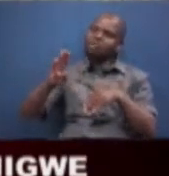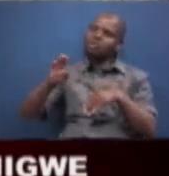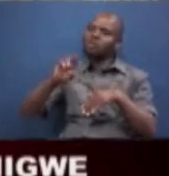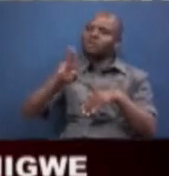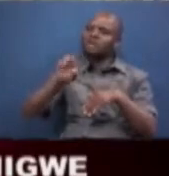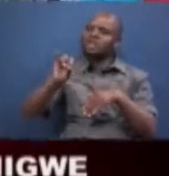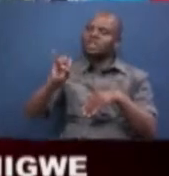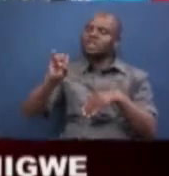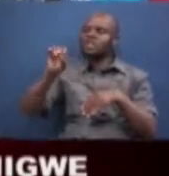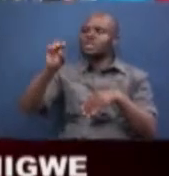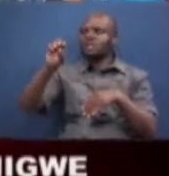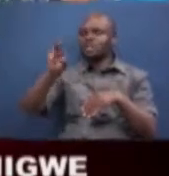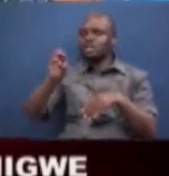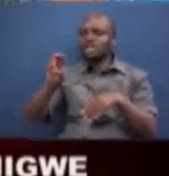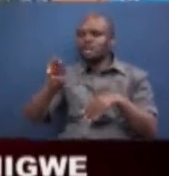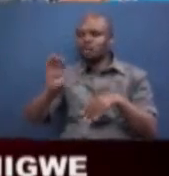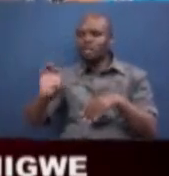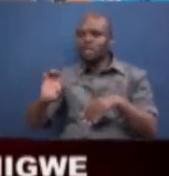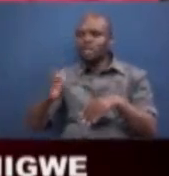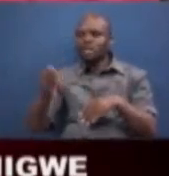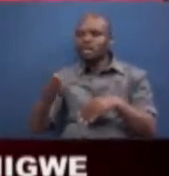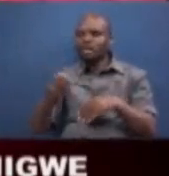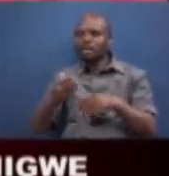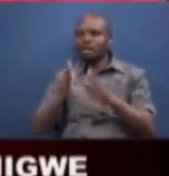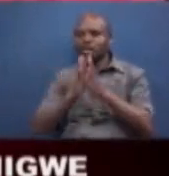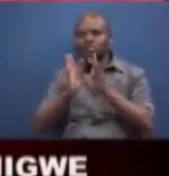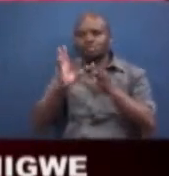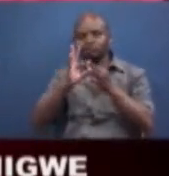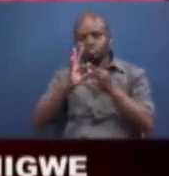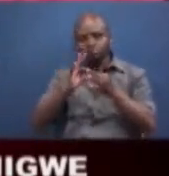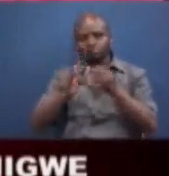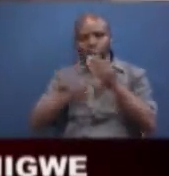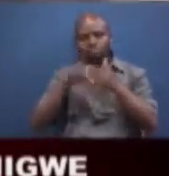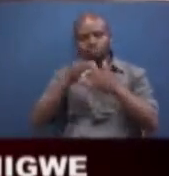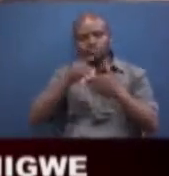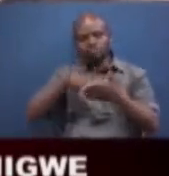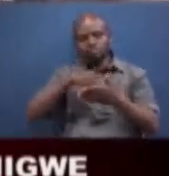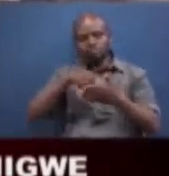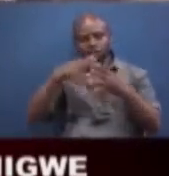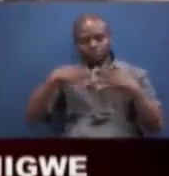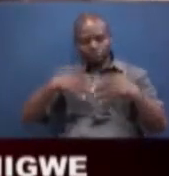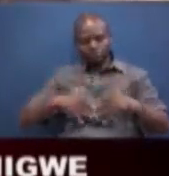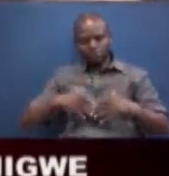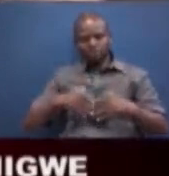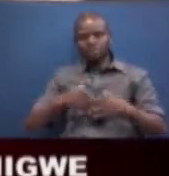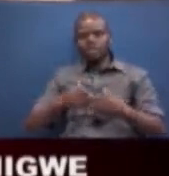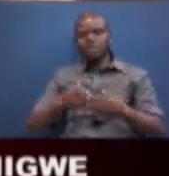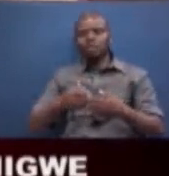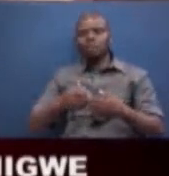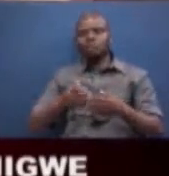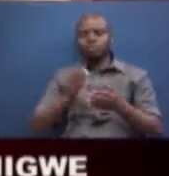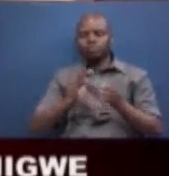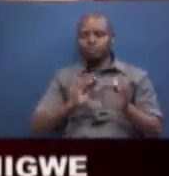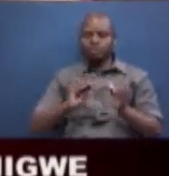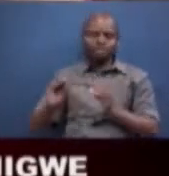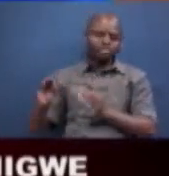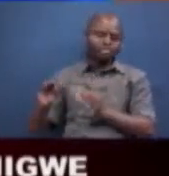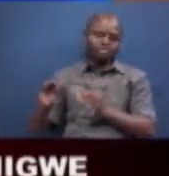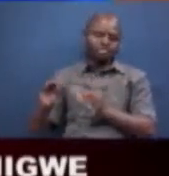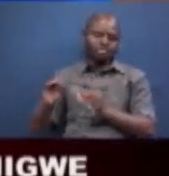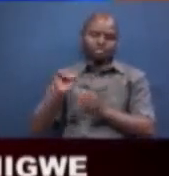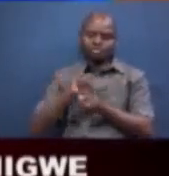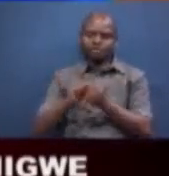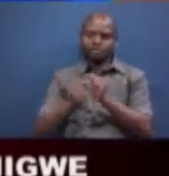Felix Kavijuru akitoa wito kwa wananchi kushiriki ujenzi wa vituo vya afya na zahanati ili kuondokana na adha